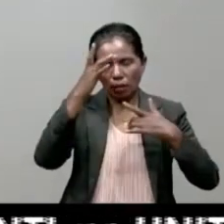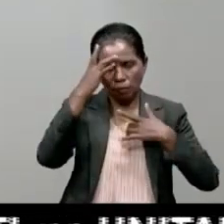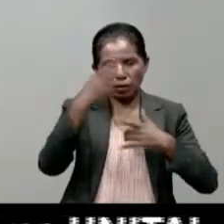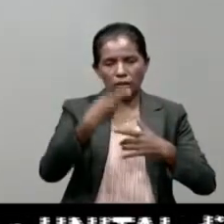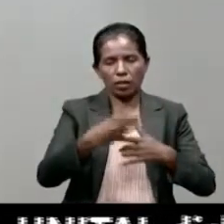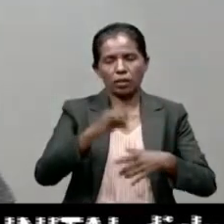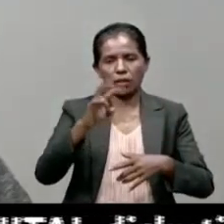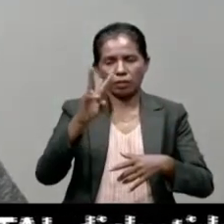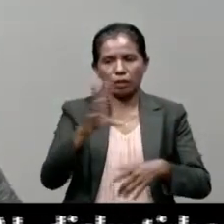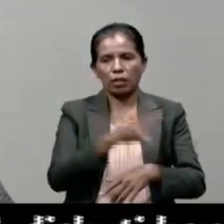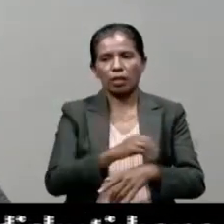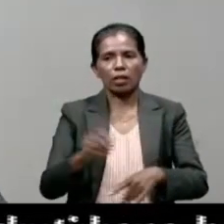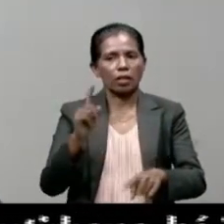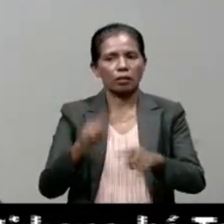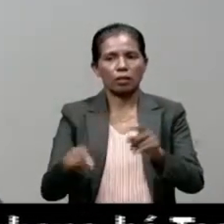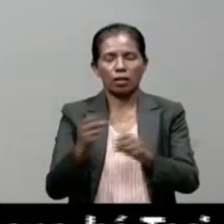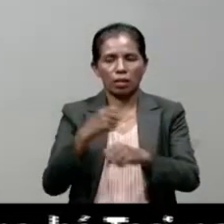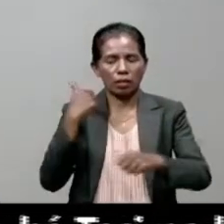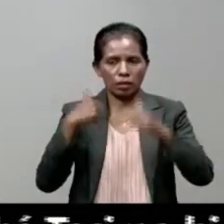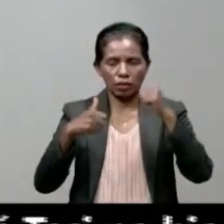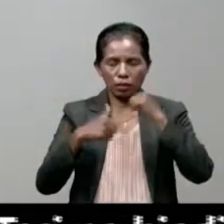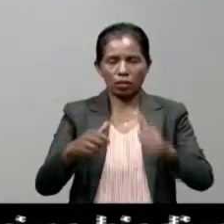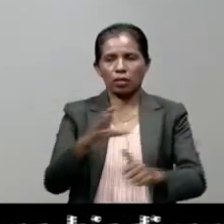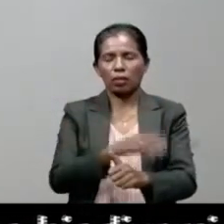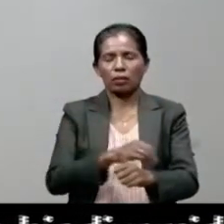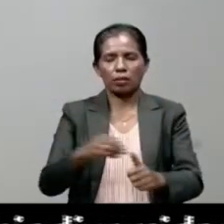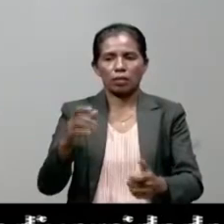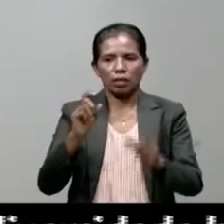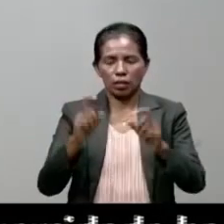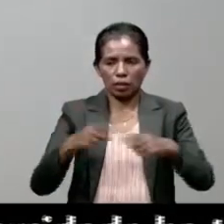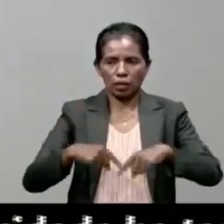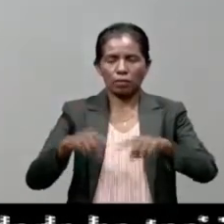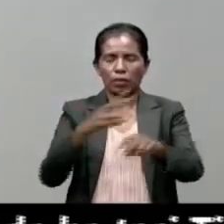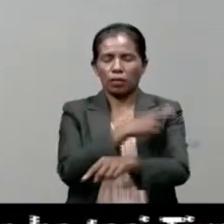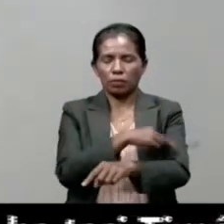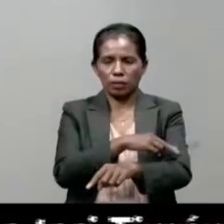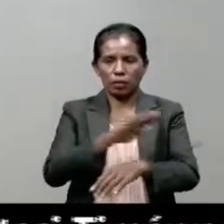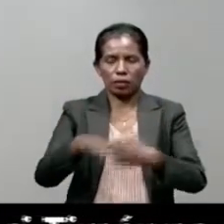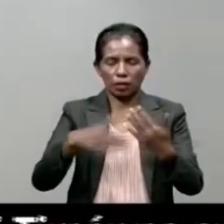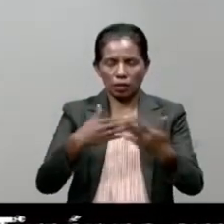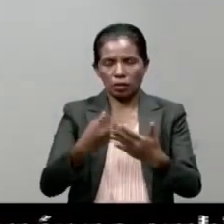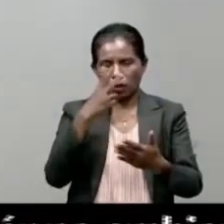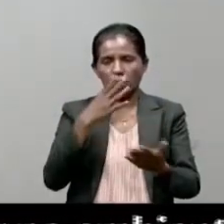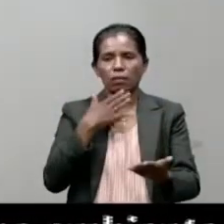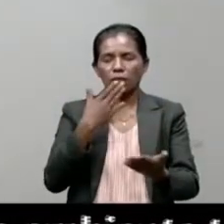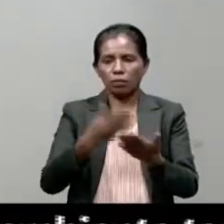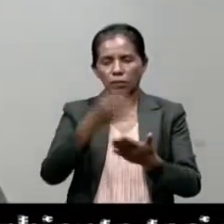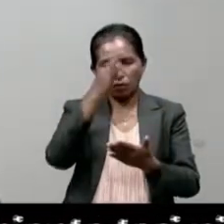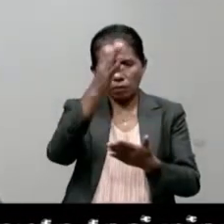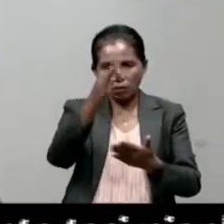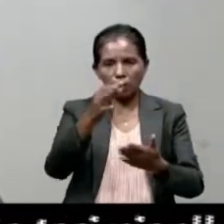idane sindela berhalo aktividades prostituta tem ke ba consulta lai consumo lai controla hodiak depois apan bairua